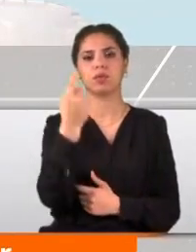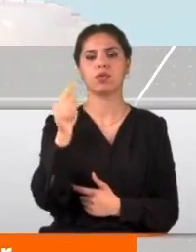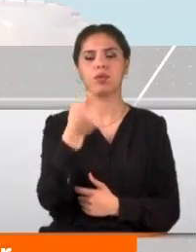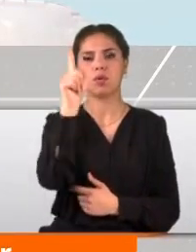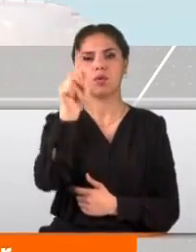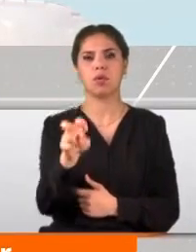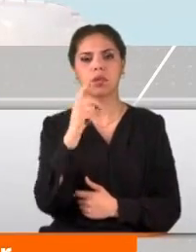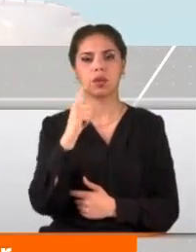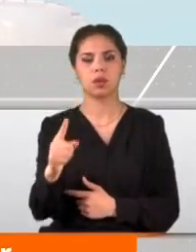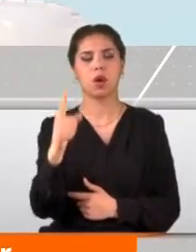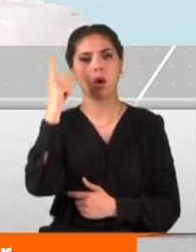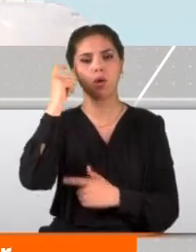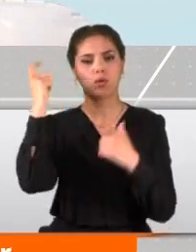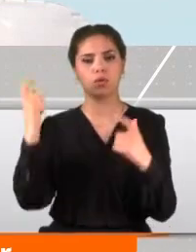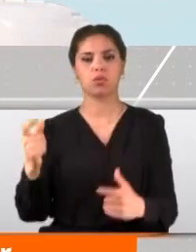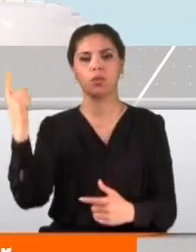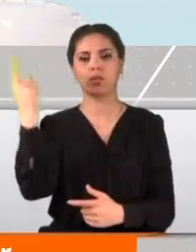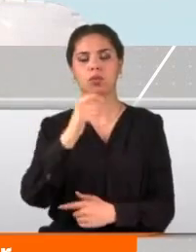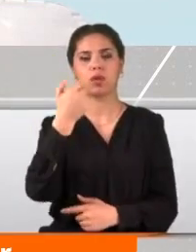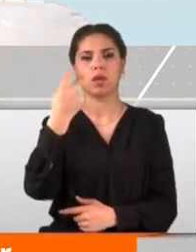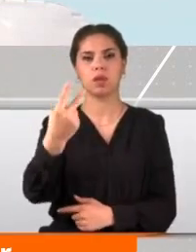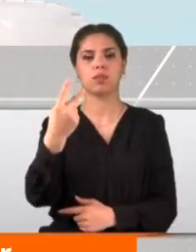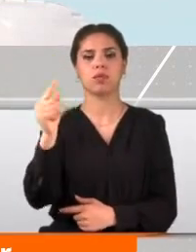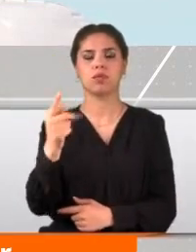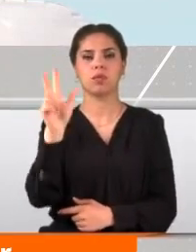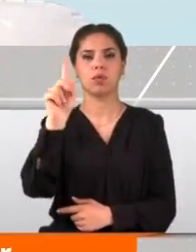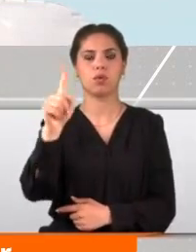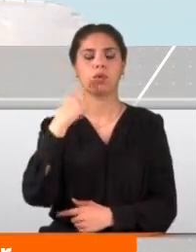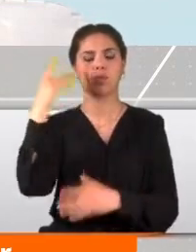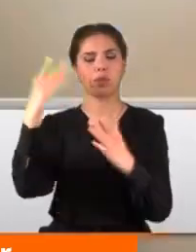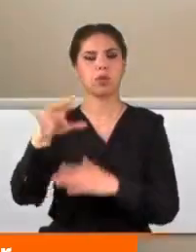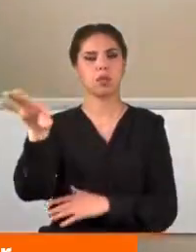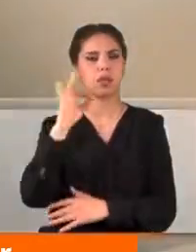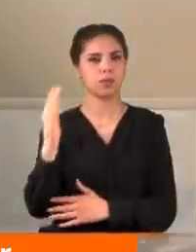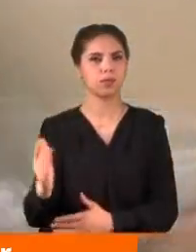%67.18'di. Osmaniye ise %62.31 ile Erdoğan'ı tercih etti.